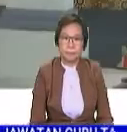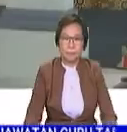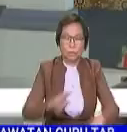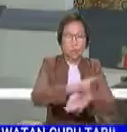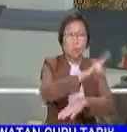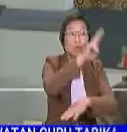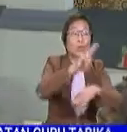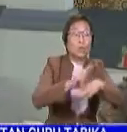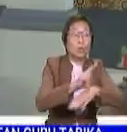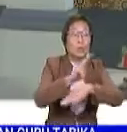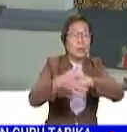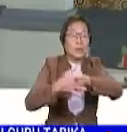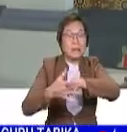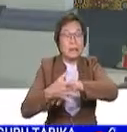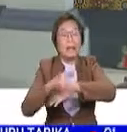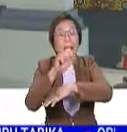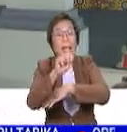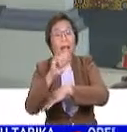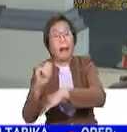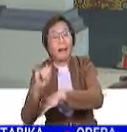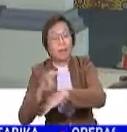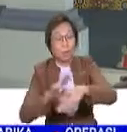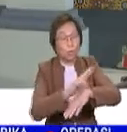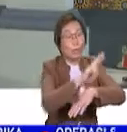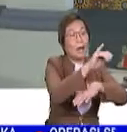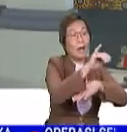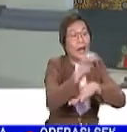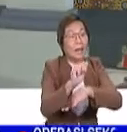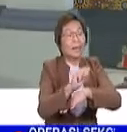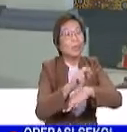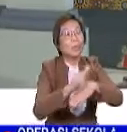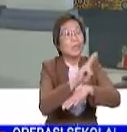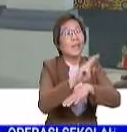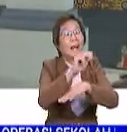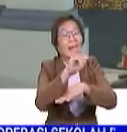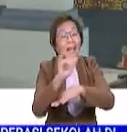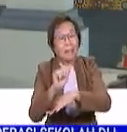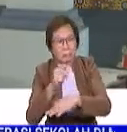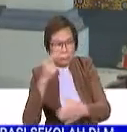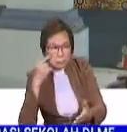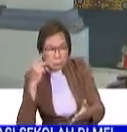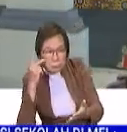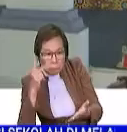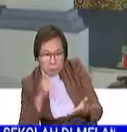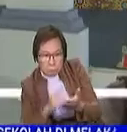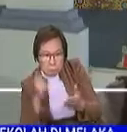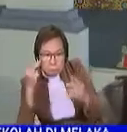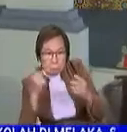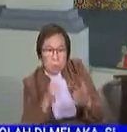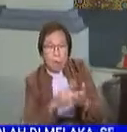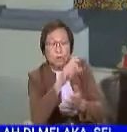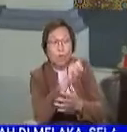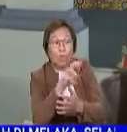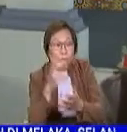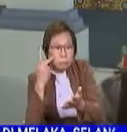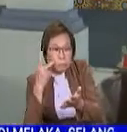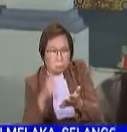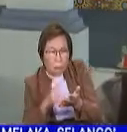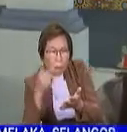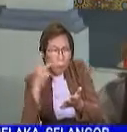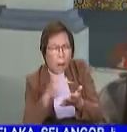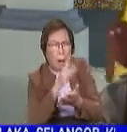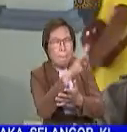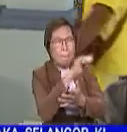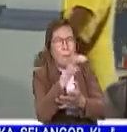Menggunakan apa ni teknologi artificial intelligence, kepintaran buatan yang mengenal pasti apa ni biomarker. Saya